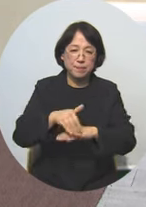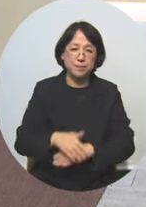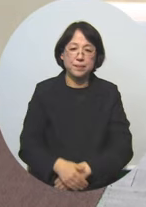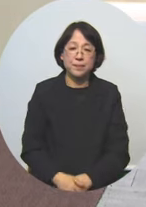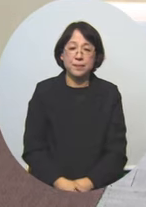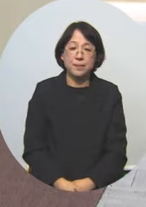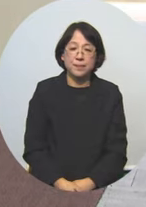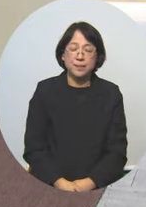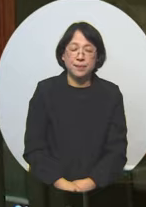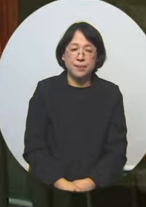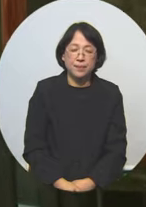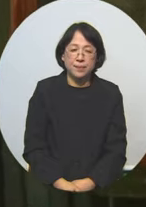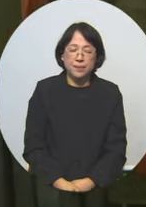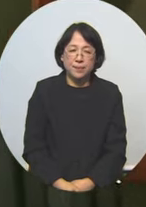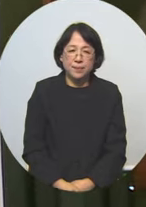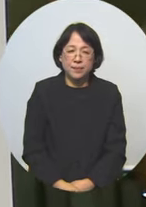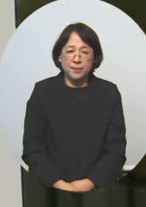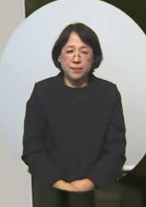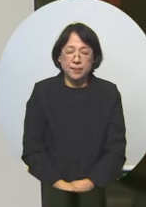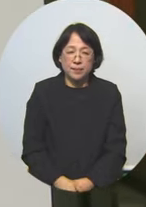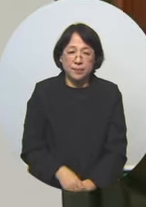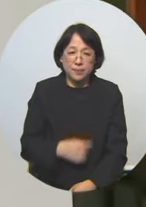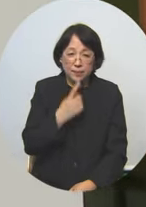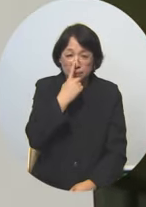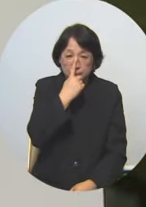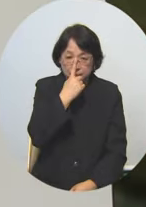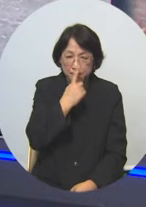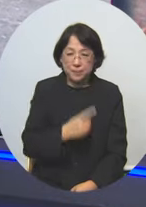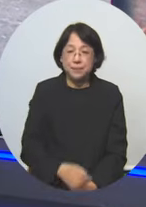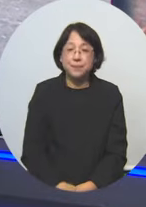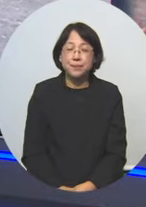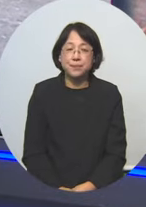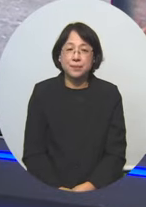예정입니다. KTV 김찬규입니다.